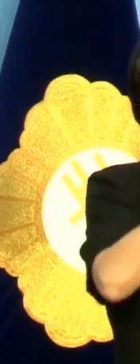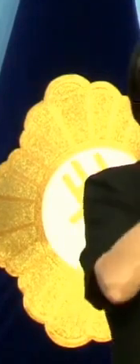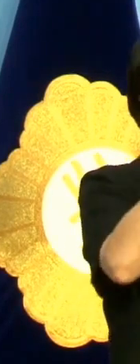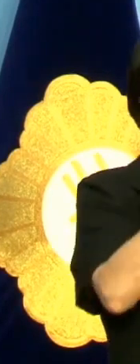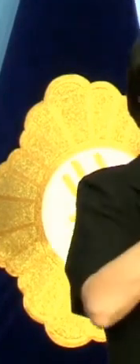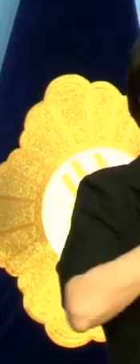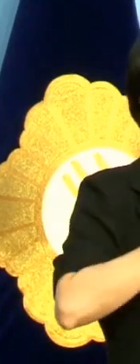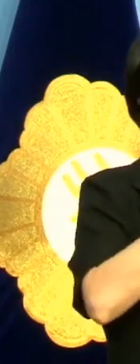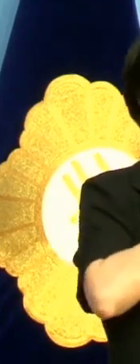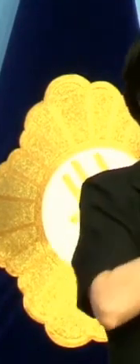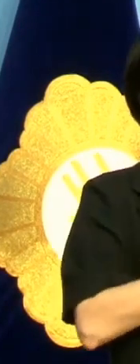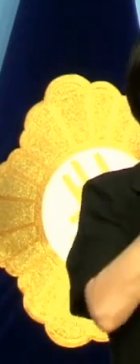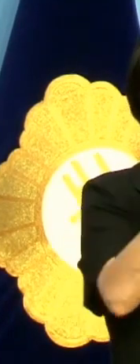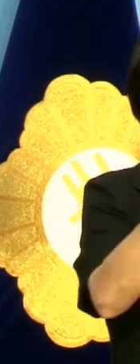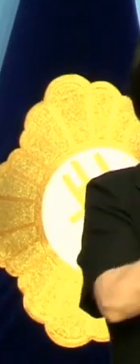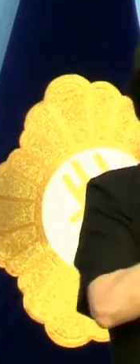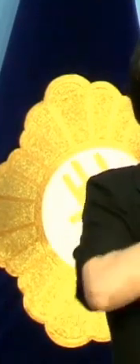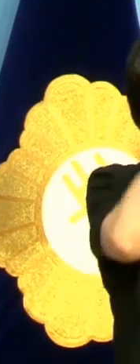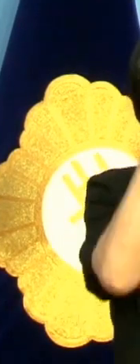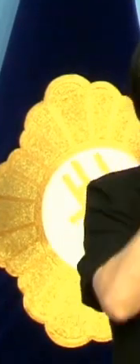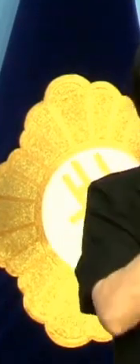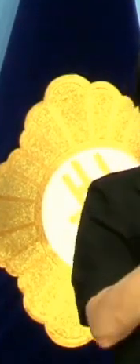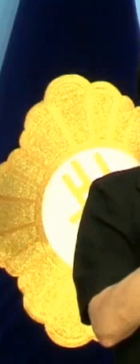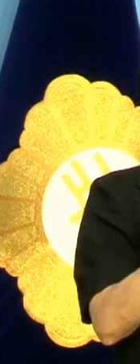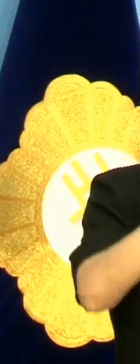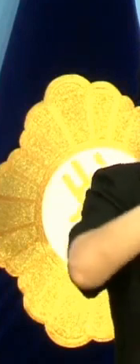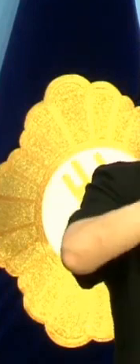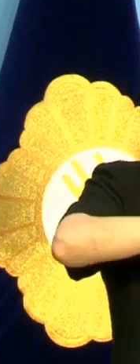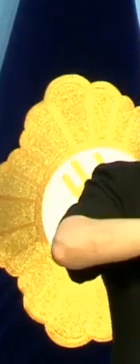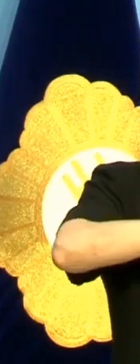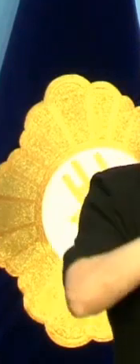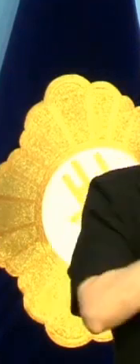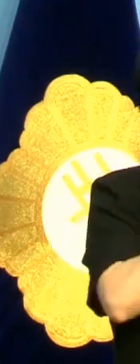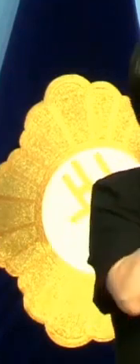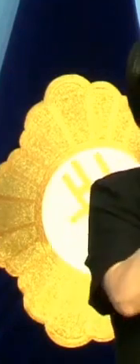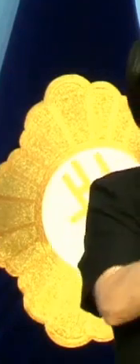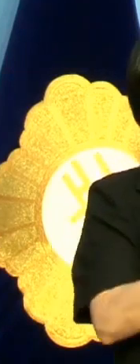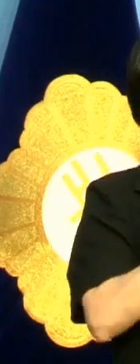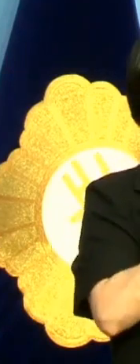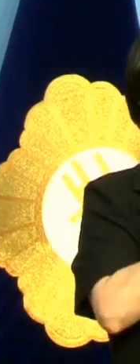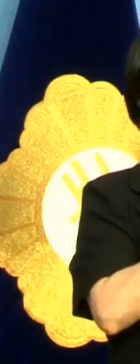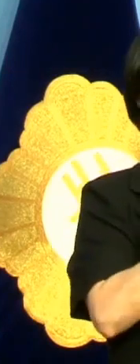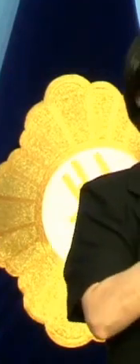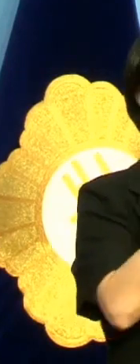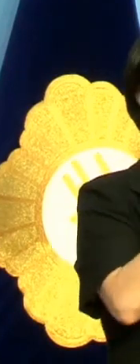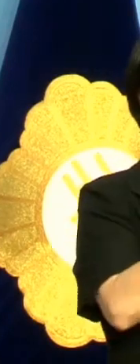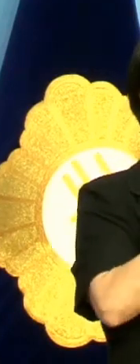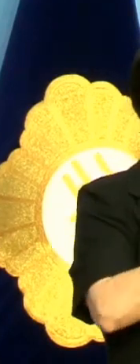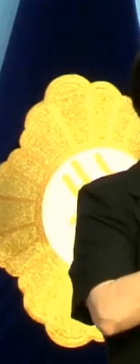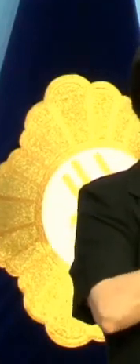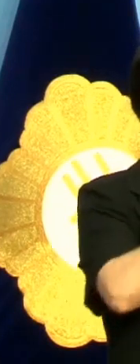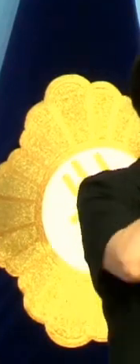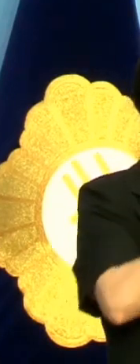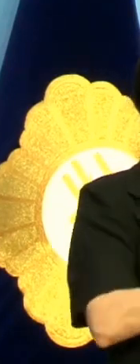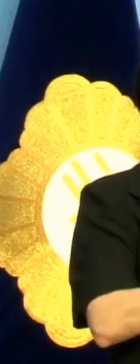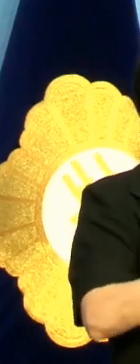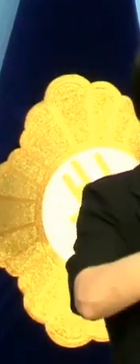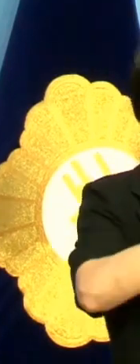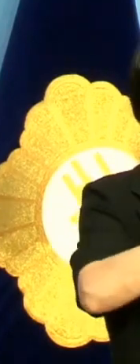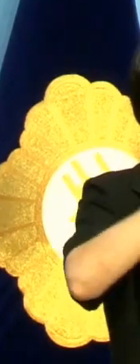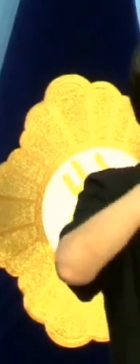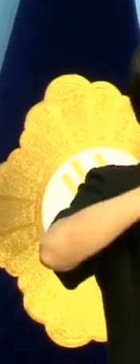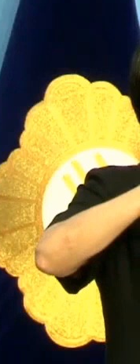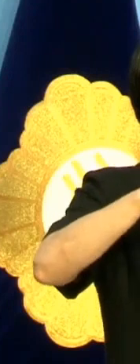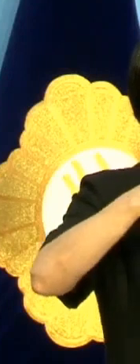위해서 방 손자의 1에서는 호호 시절 공개한 관련서류를 계속해서 공개할 필요가